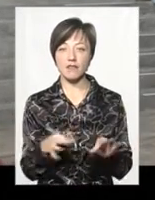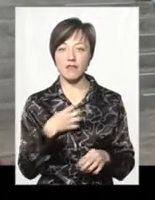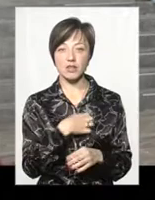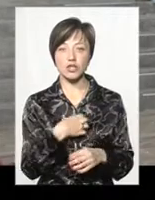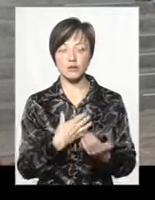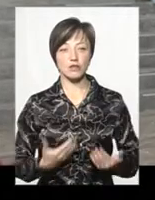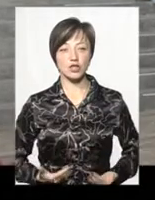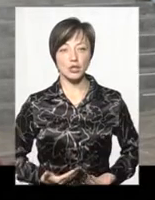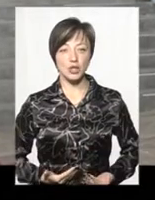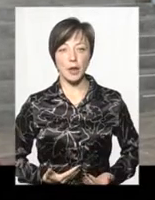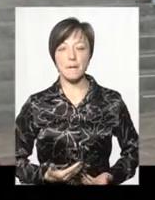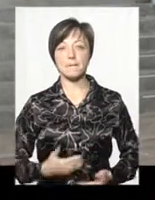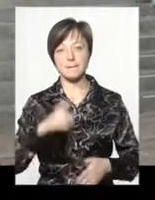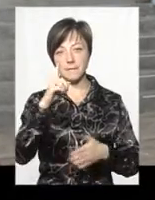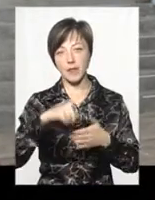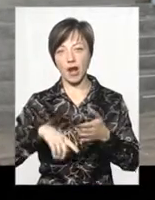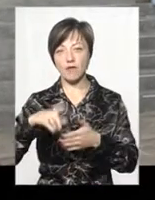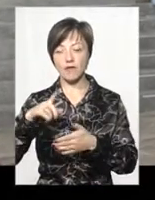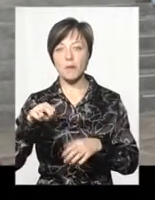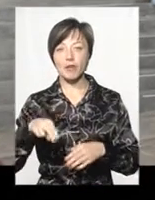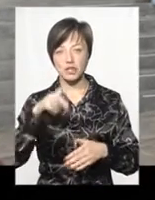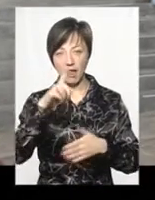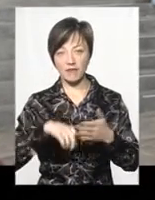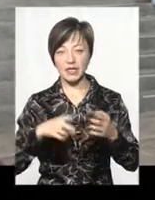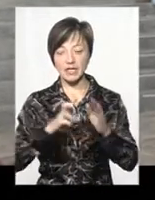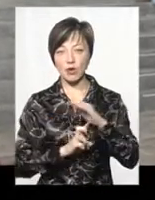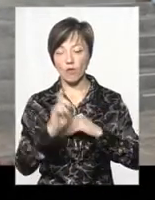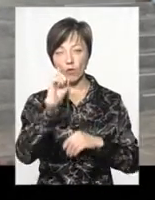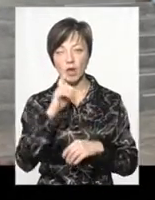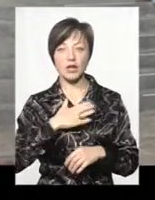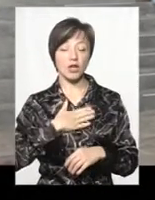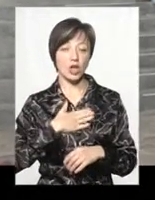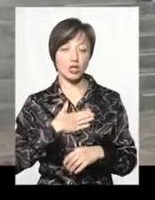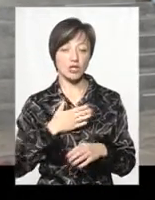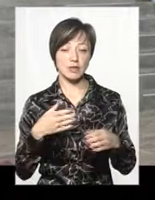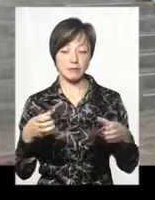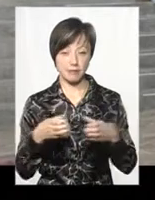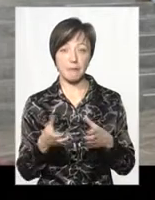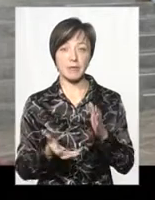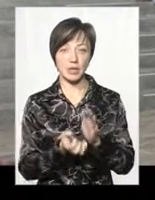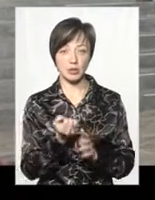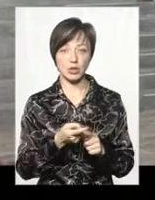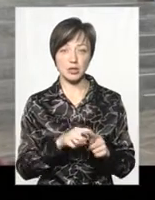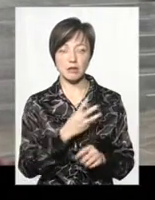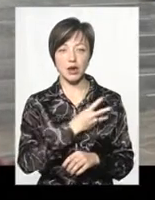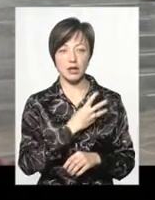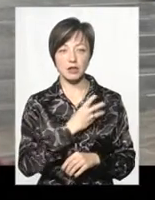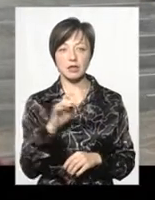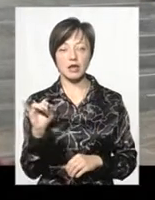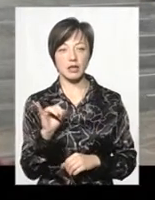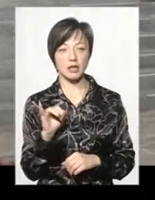житті православних церков, які є в Україні. Наша церква, вона підтримує це прагнення, і